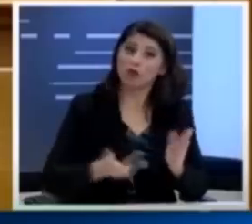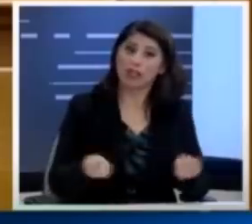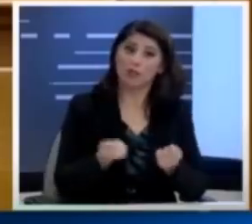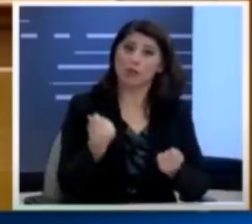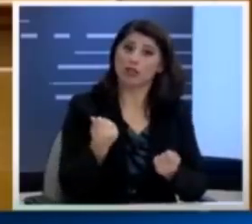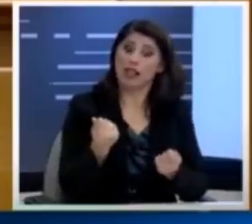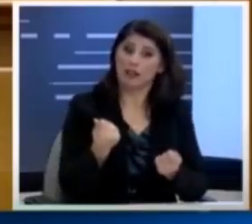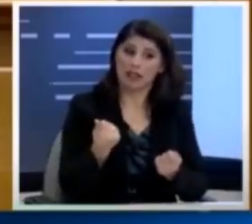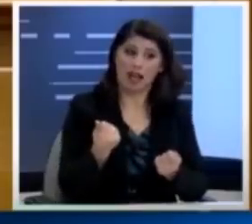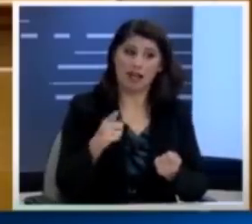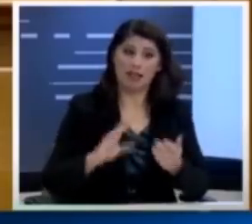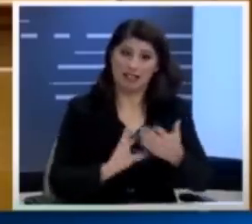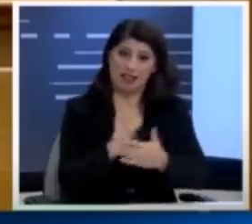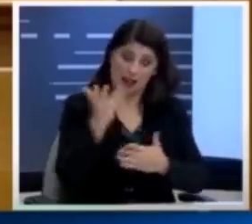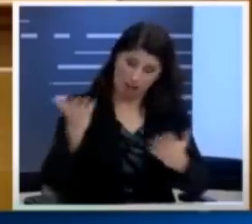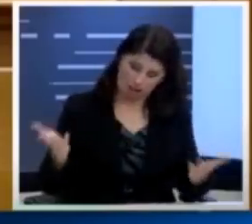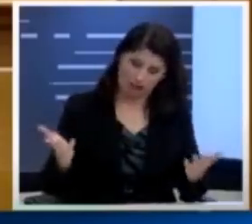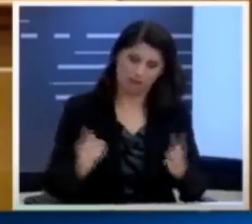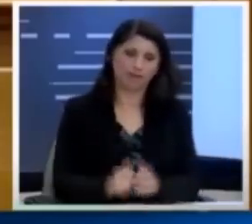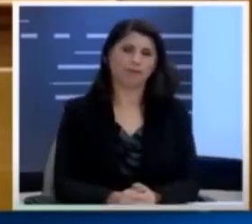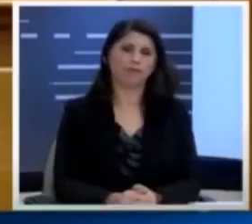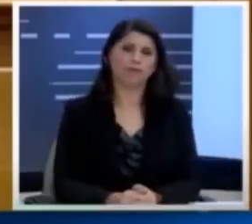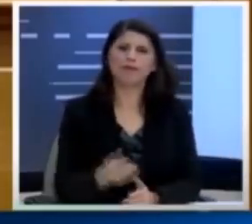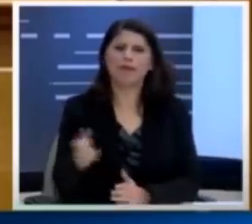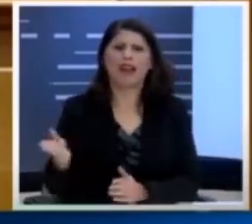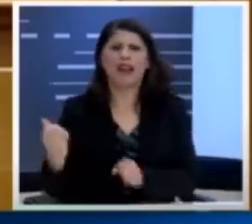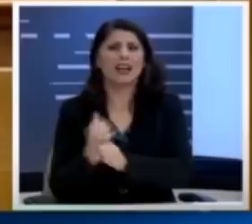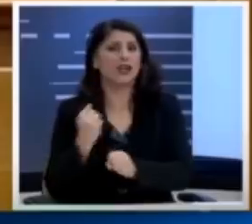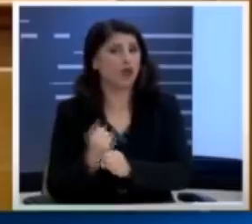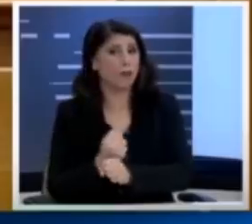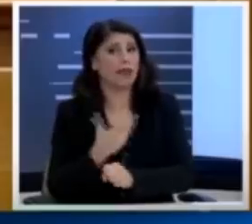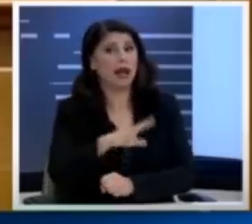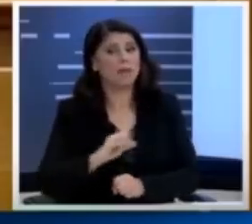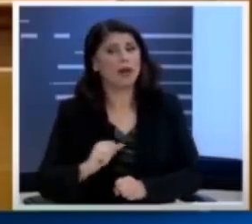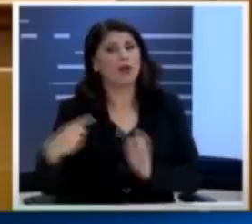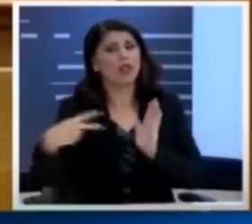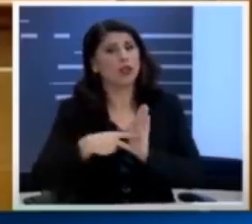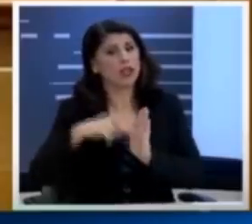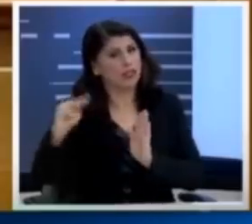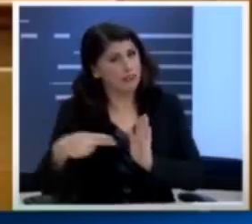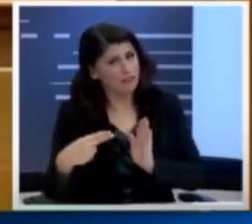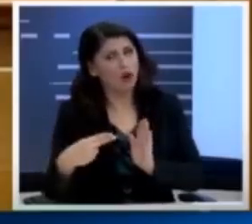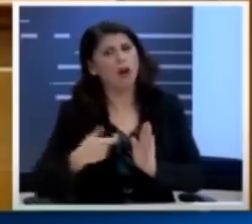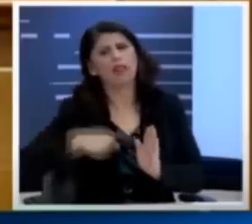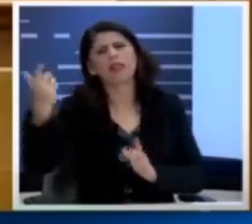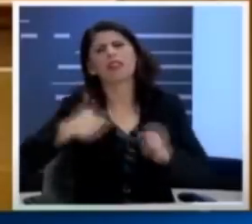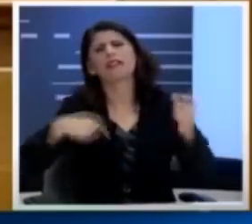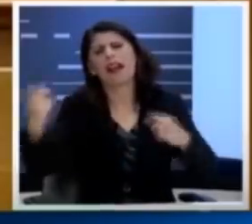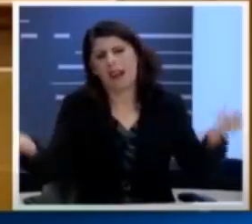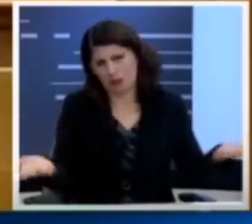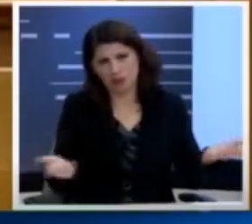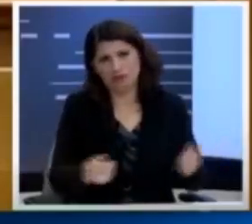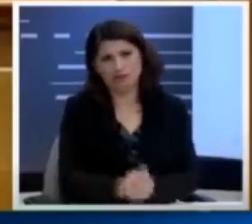χρησιμοποιήσουν τα λεφτά τους για την ανάπτυξη, ενώ οι εργαζόμενοι, αν πάρουν έστω 2.000 ευρώ, θα τα